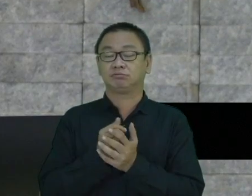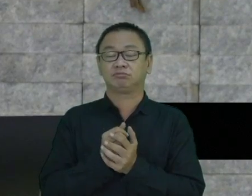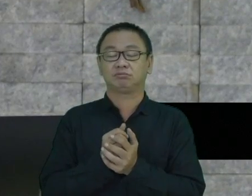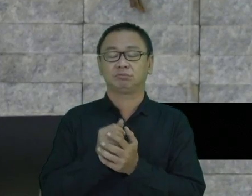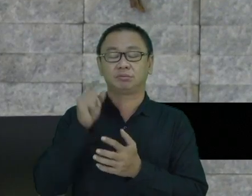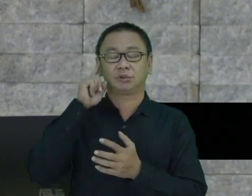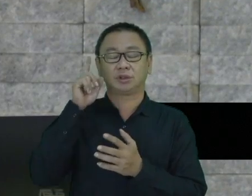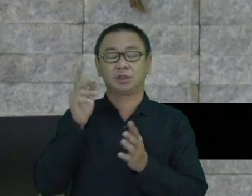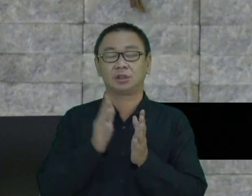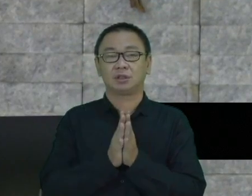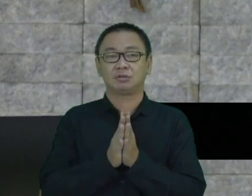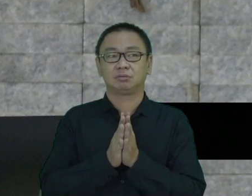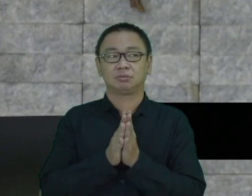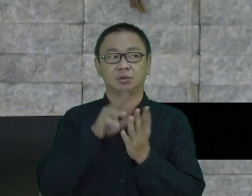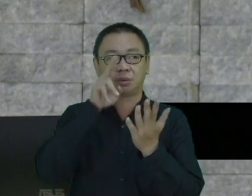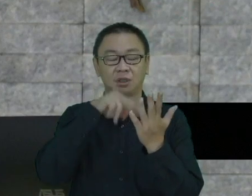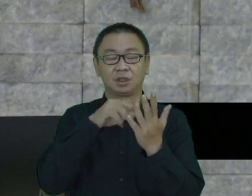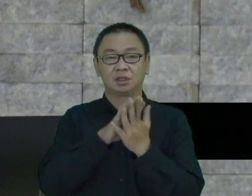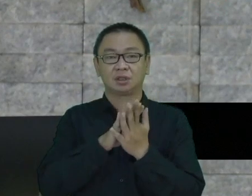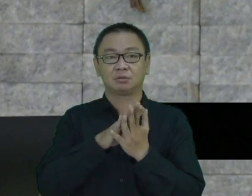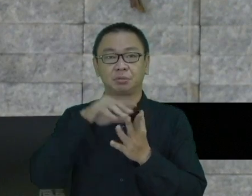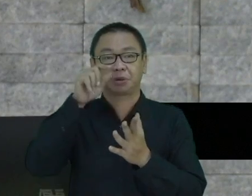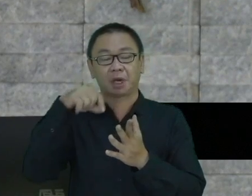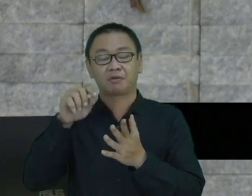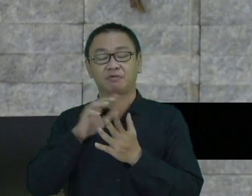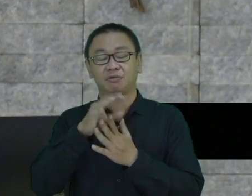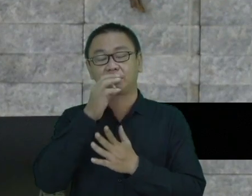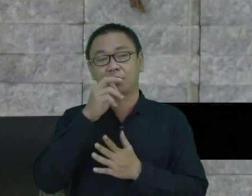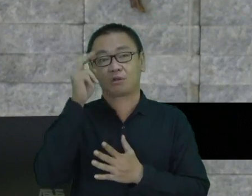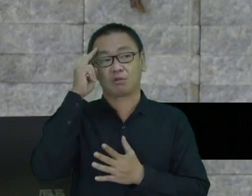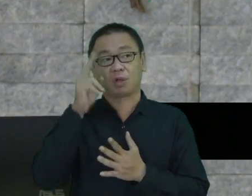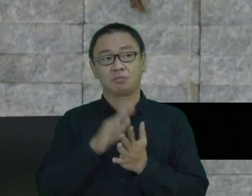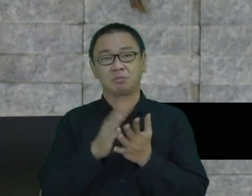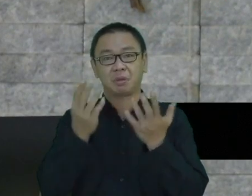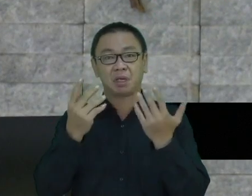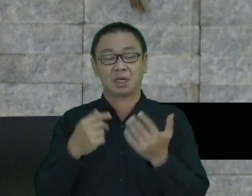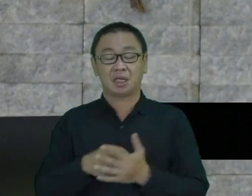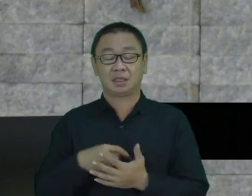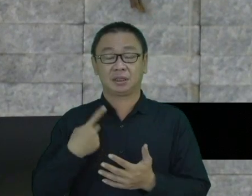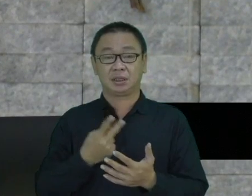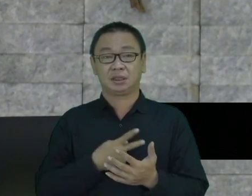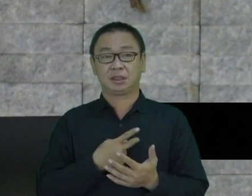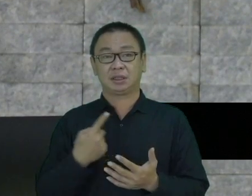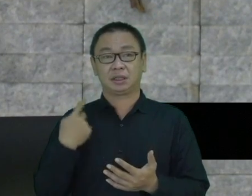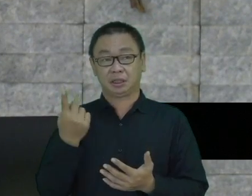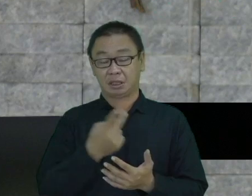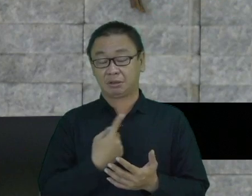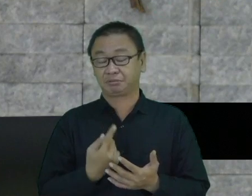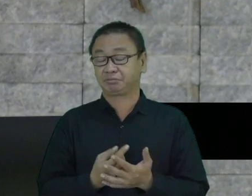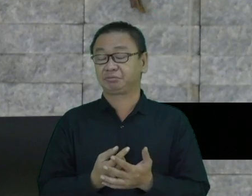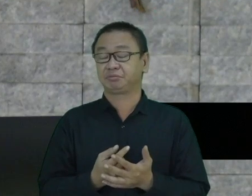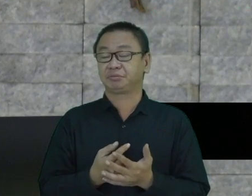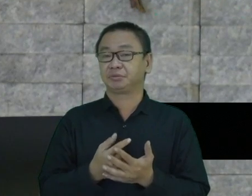mendengarkan dan membacakan kebenaran firman Tuhan, marilah kita akan siapkan hati kita dengan